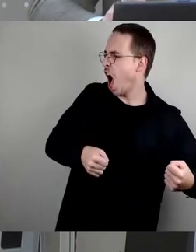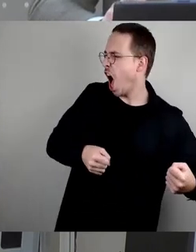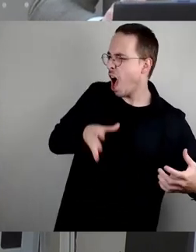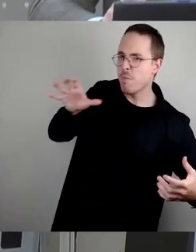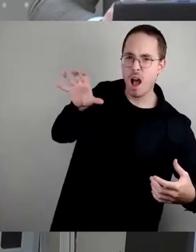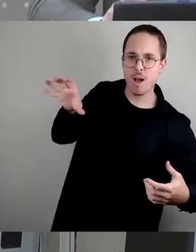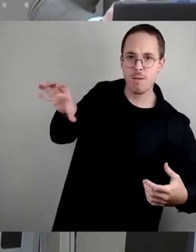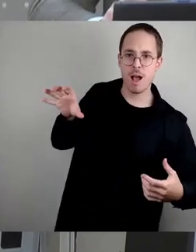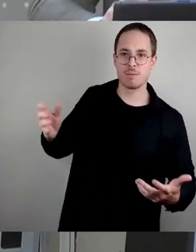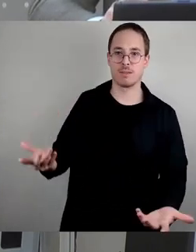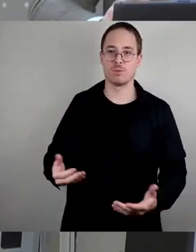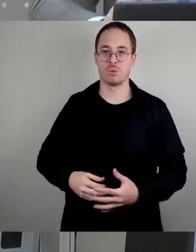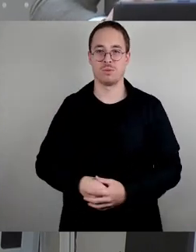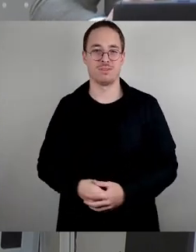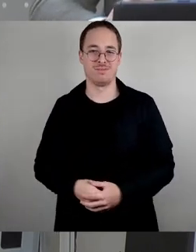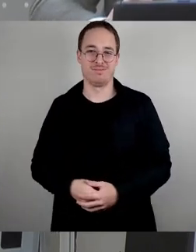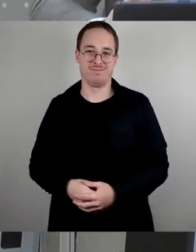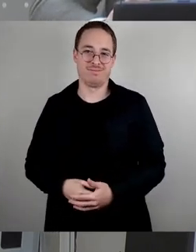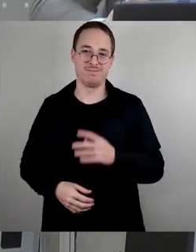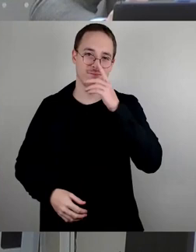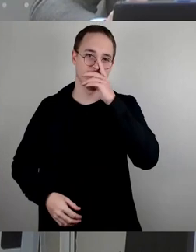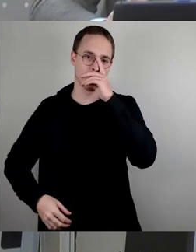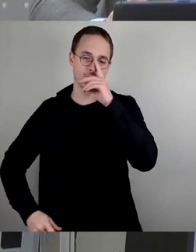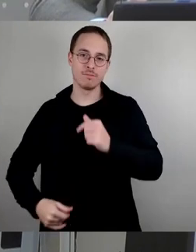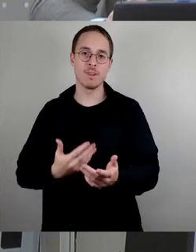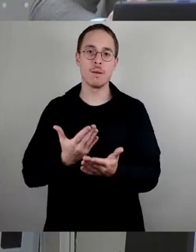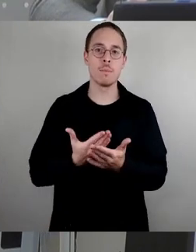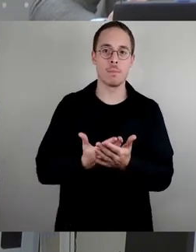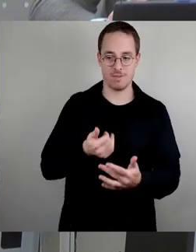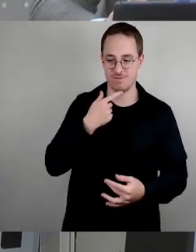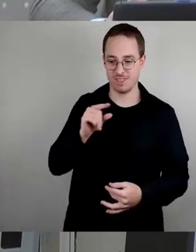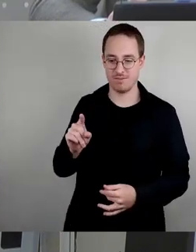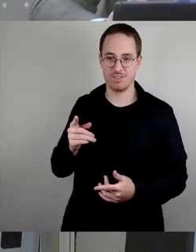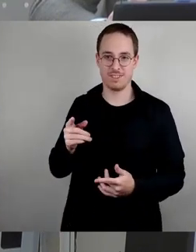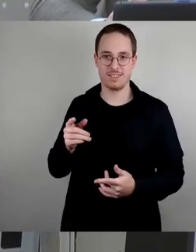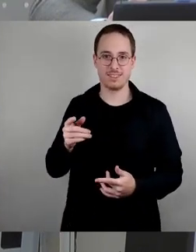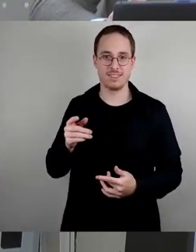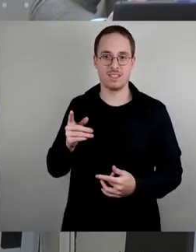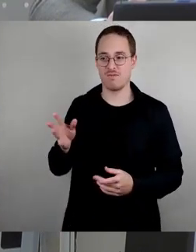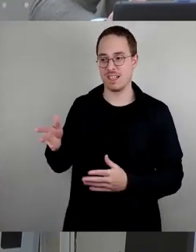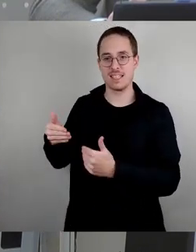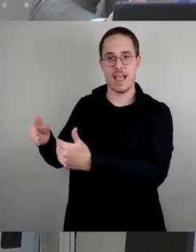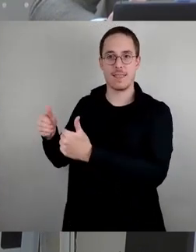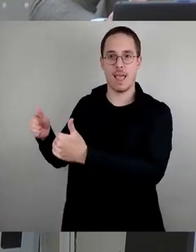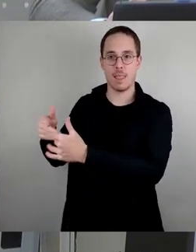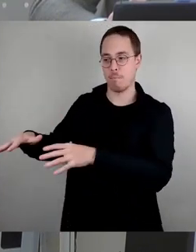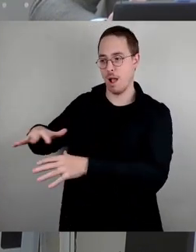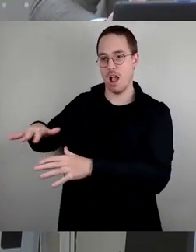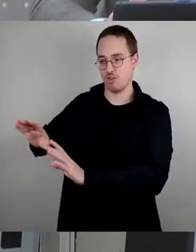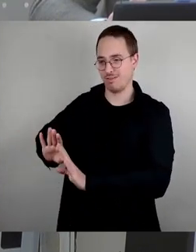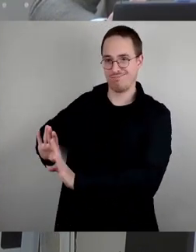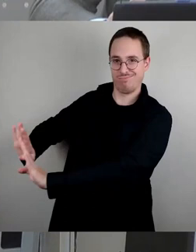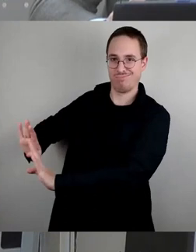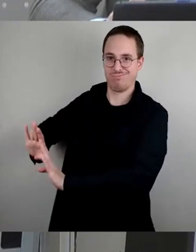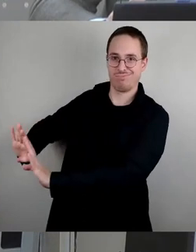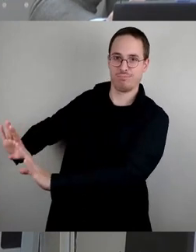die Sicherheit des Radfahrers nicht unbedingt, indem wir ihn in die Seitenbereiche und in ein extra Verkehrssystem, ein separates Verkehrssystem drängen, sondern